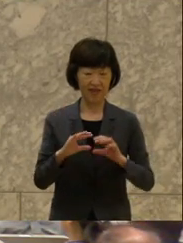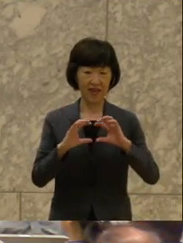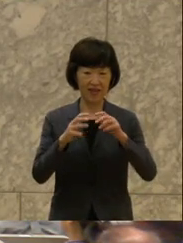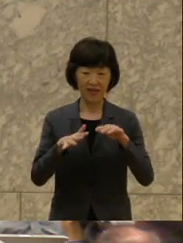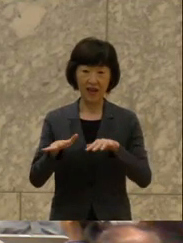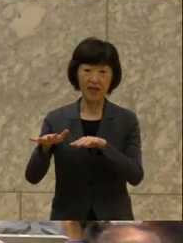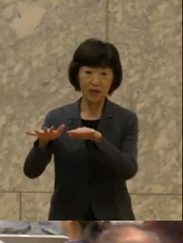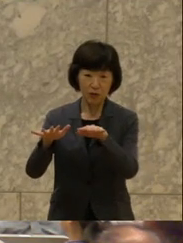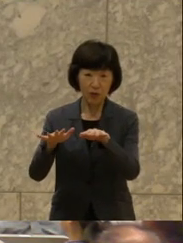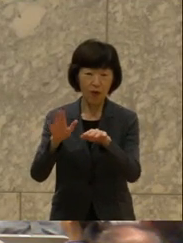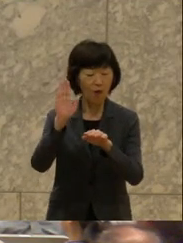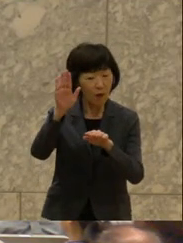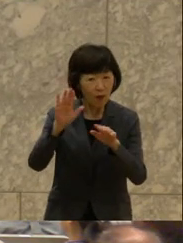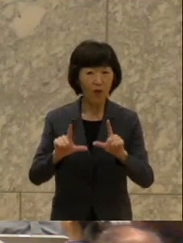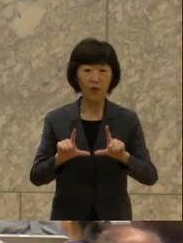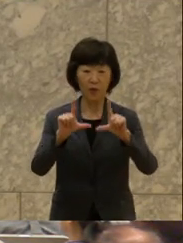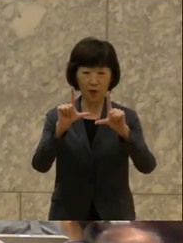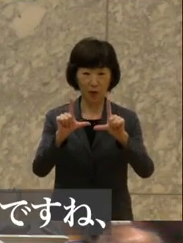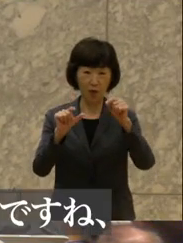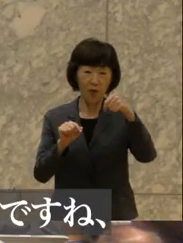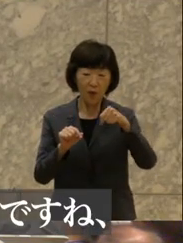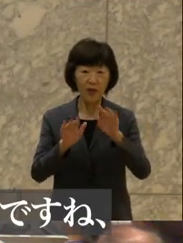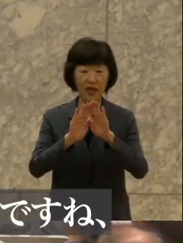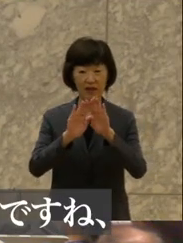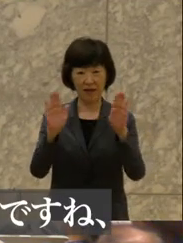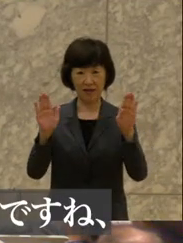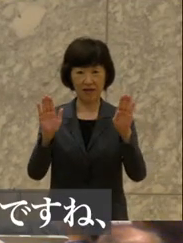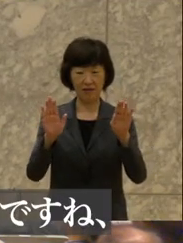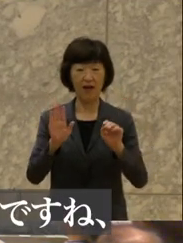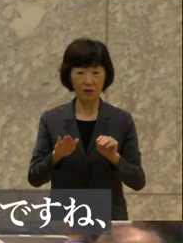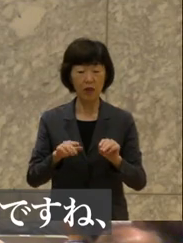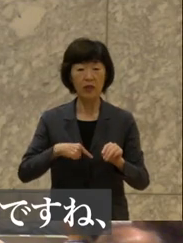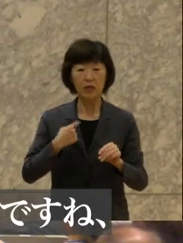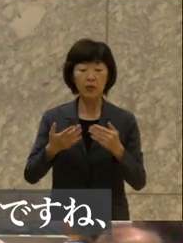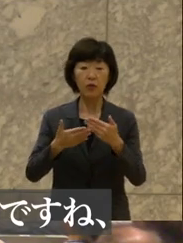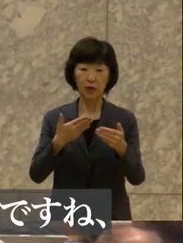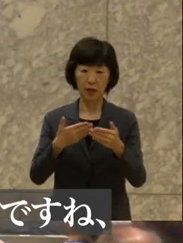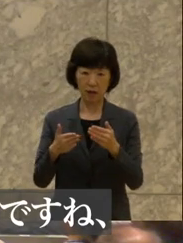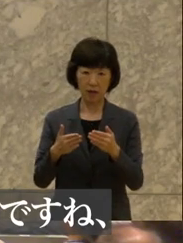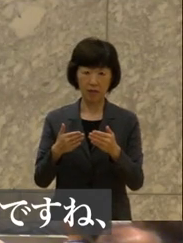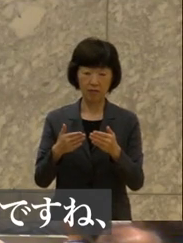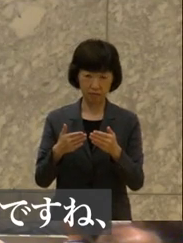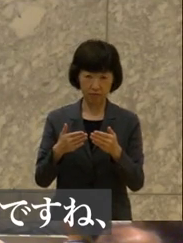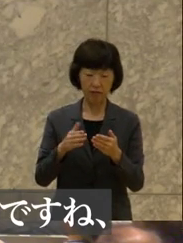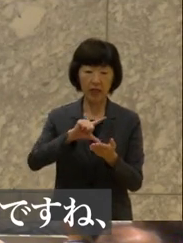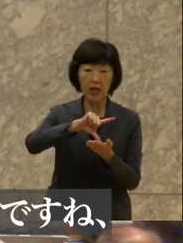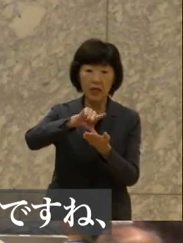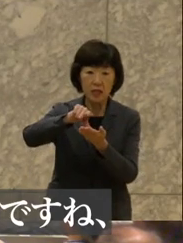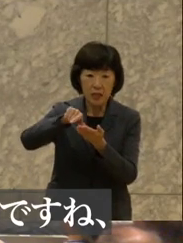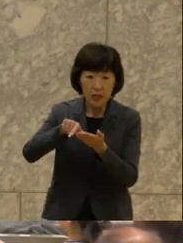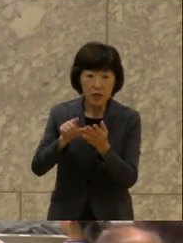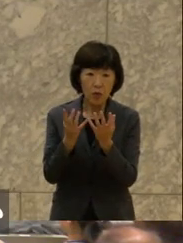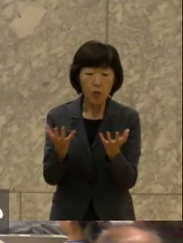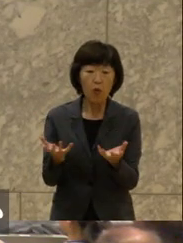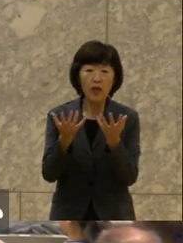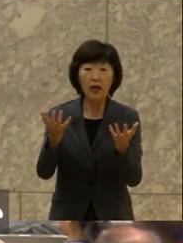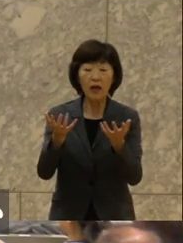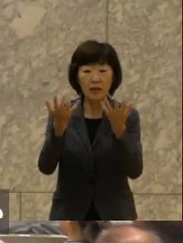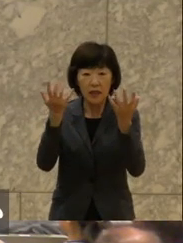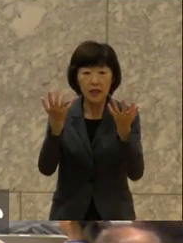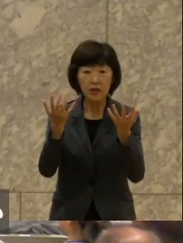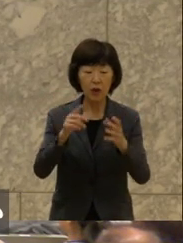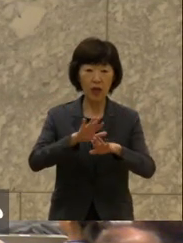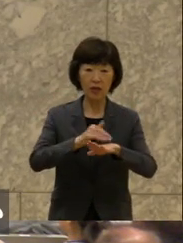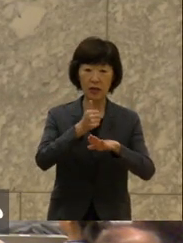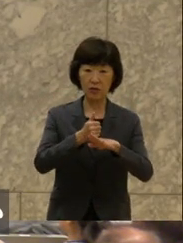てる東京で開催されますけれども何でしょうご自身のご経験もそうそれが地元の盛り上がりとか選手との交流とかですねあるいは